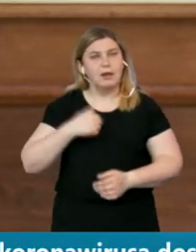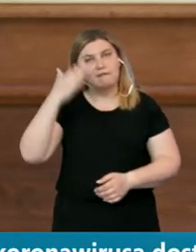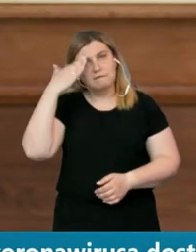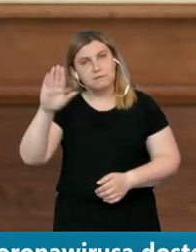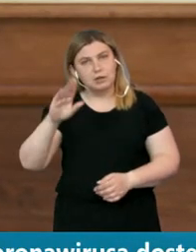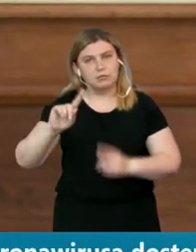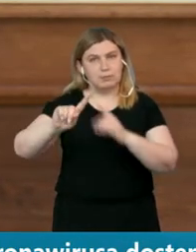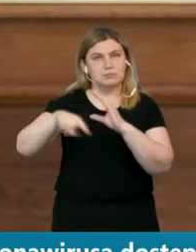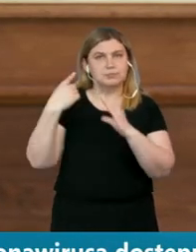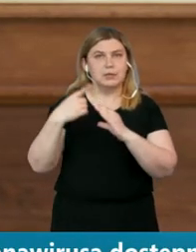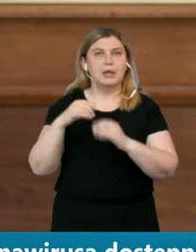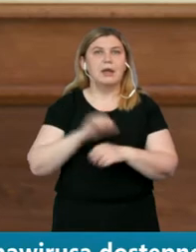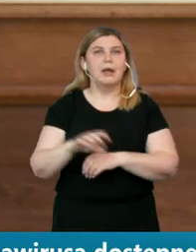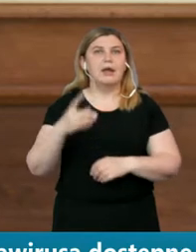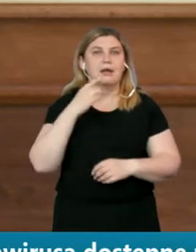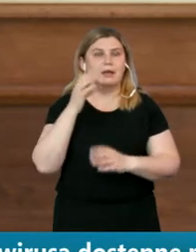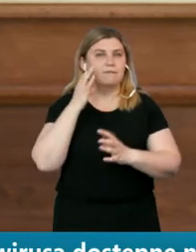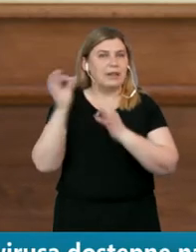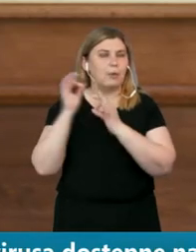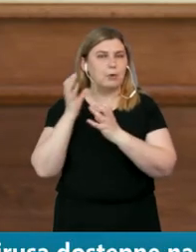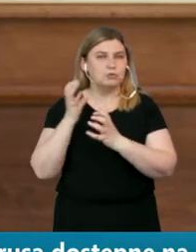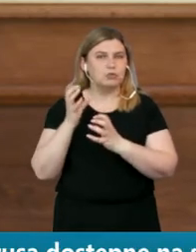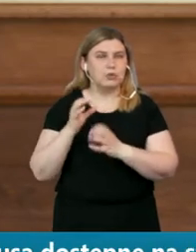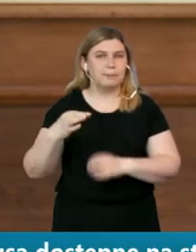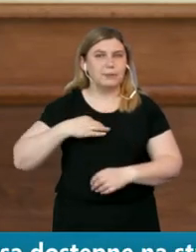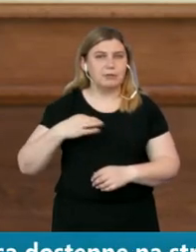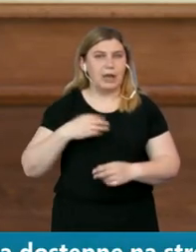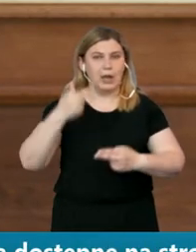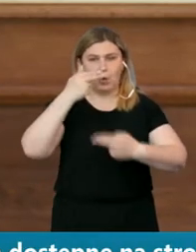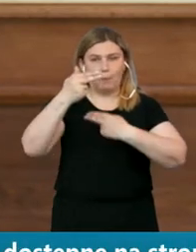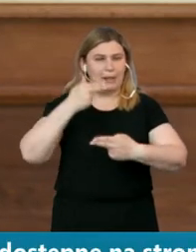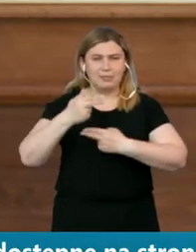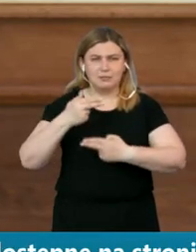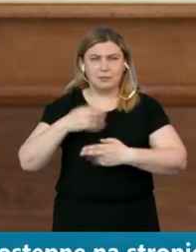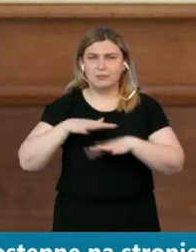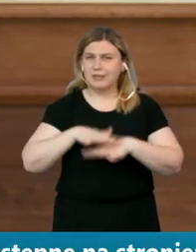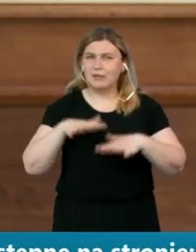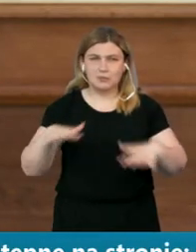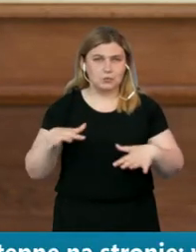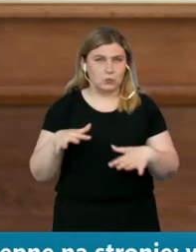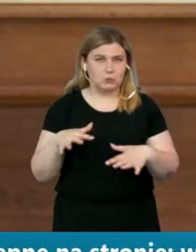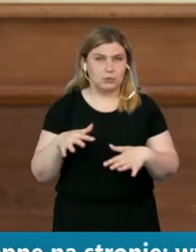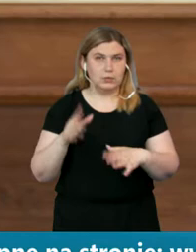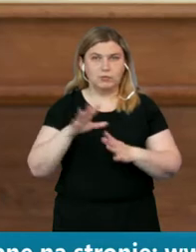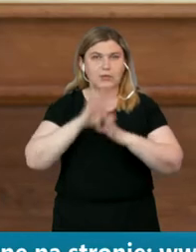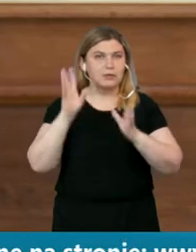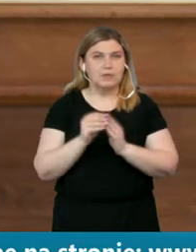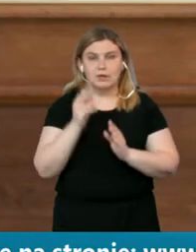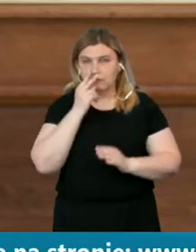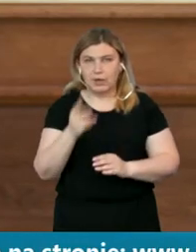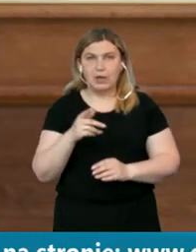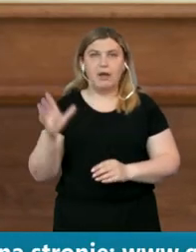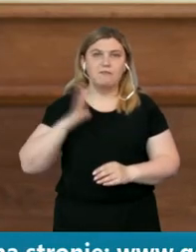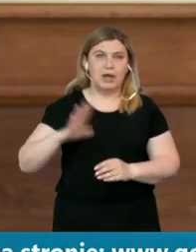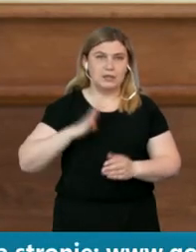przysłali w formule wiadomości prywatnych. Liczba komentarzy jest tak duża, że nie wszystkie widzę, dlatego warto pisać